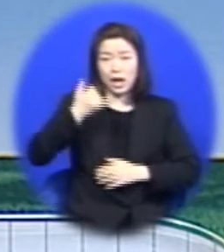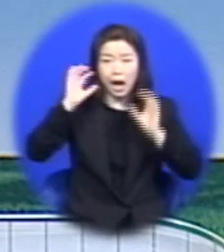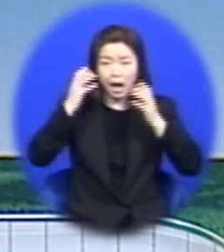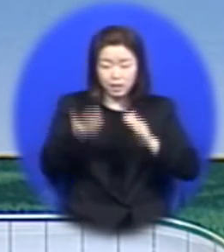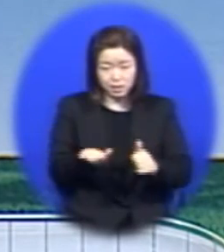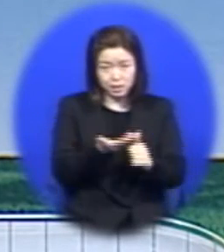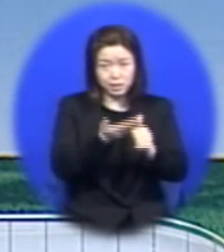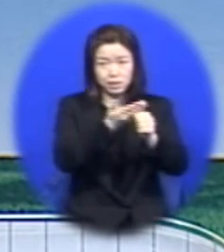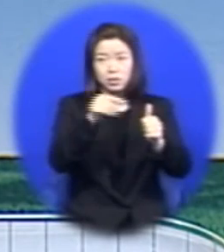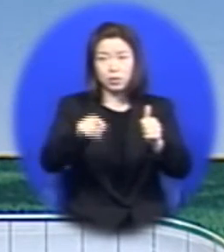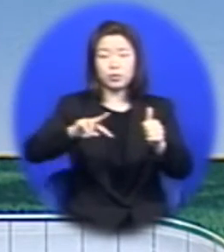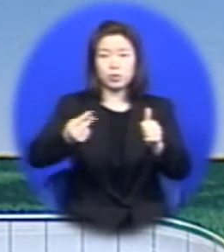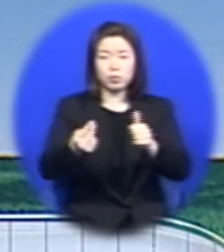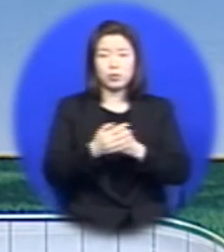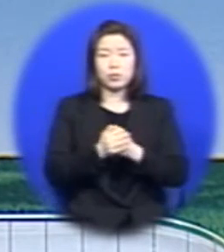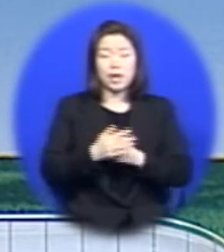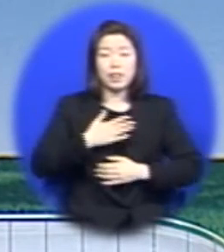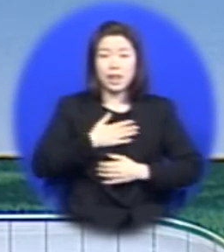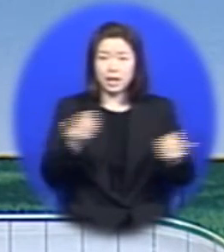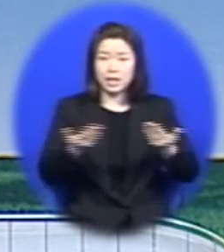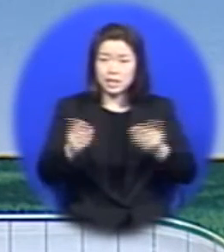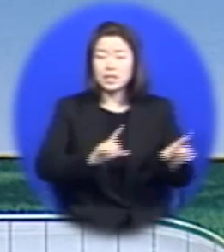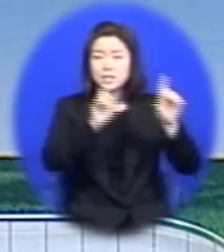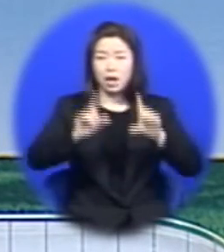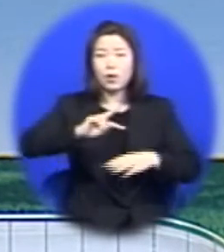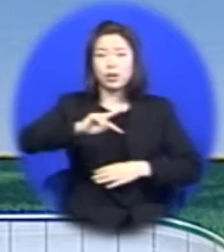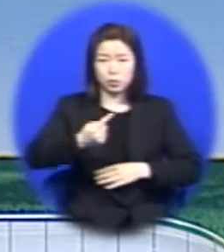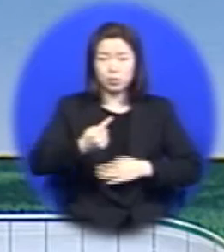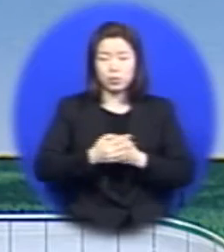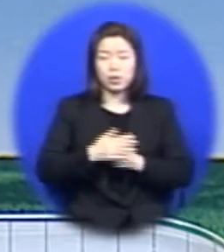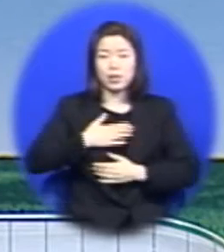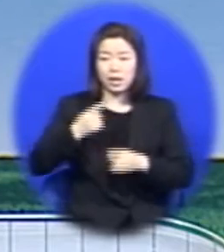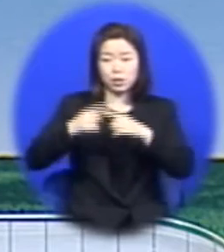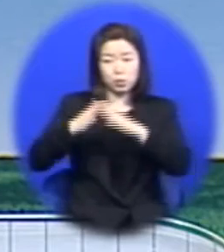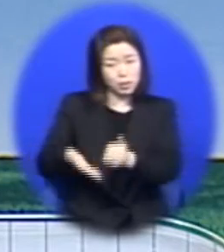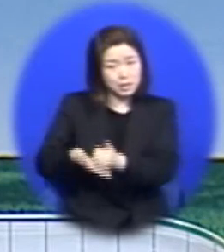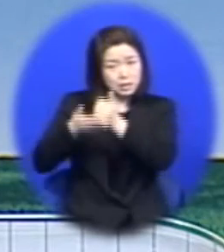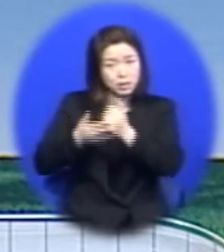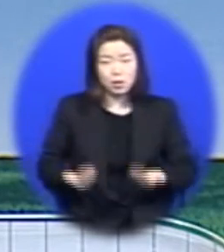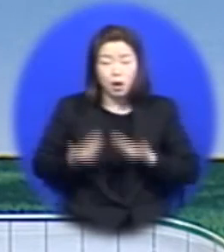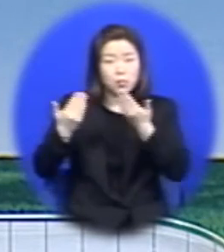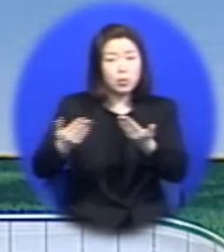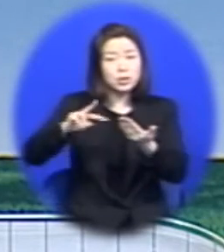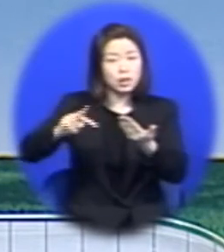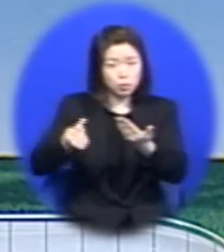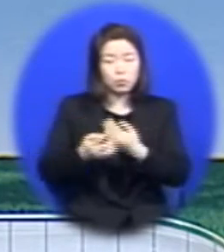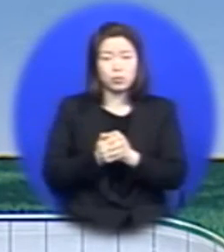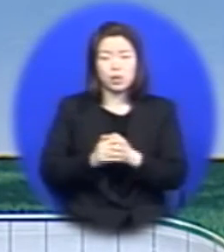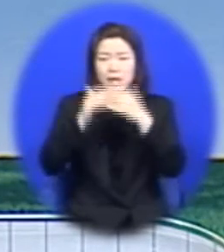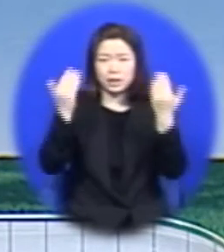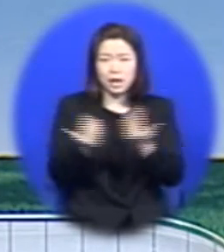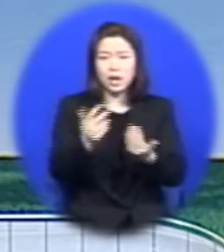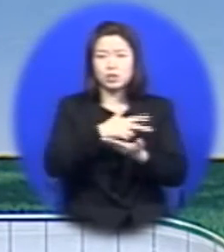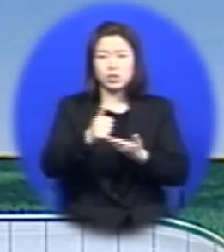것도, 내가 직장생활하는 것도, 내가 교회를 섬기면서 봉사한 것도 다